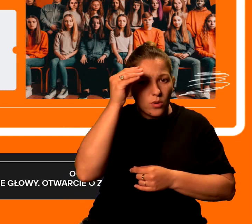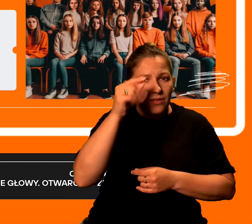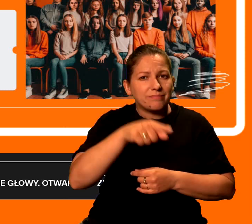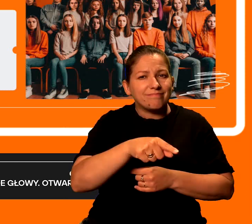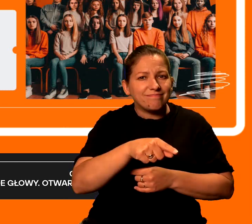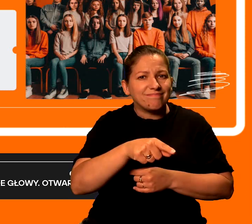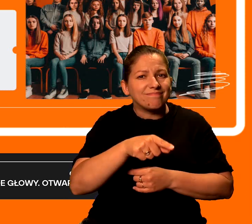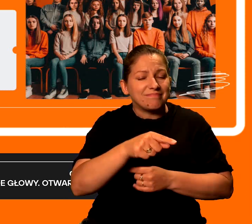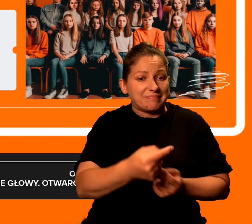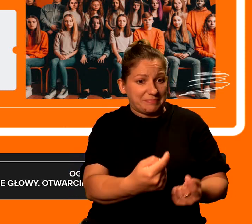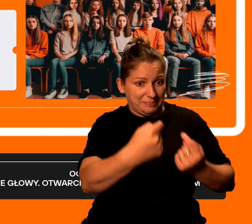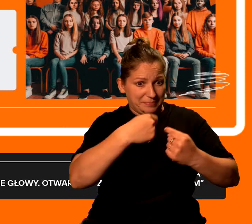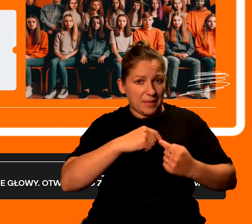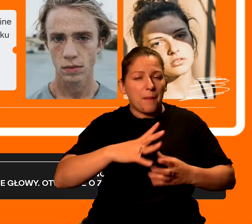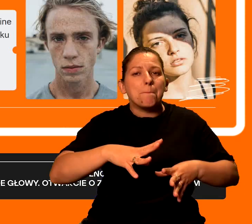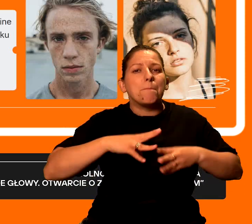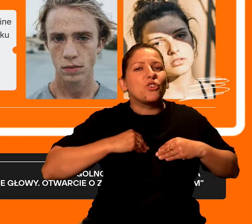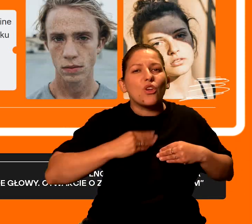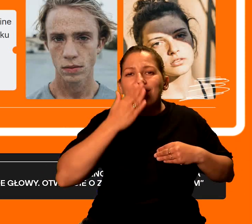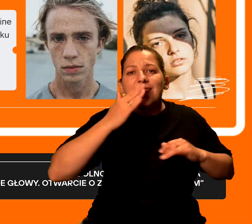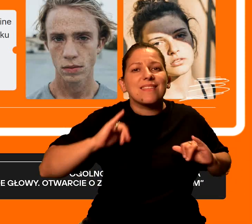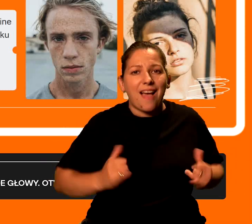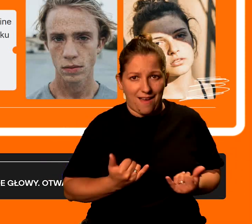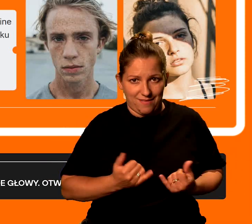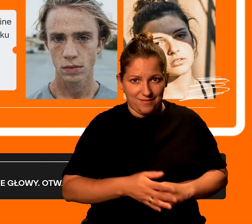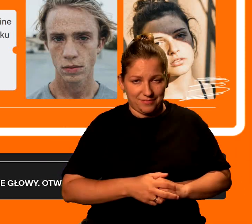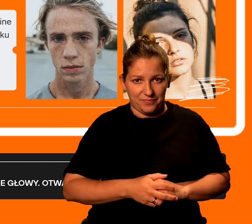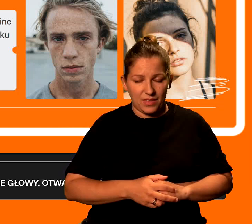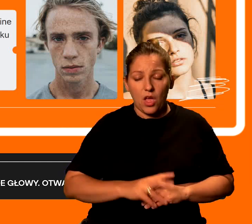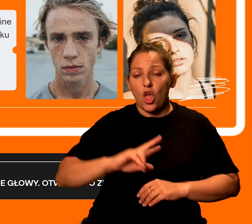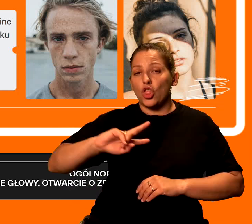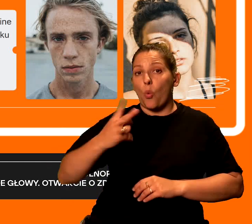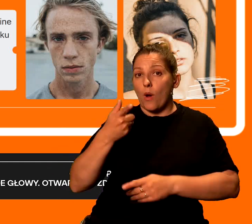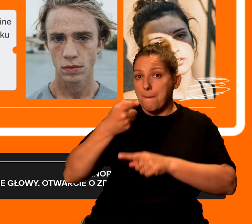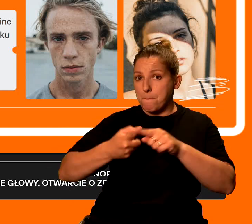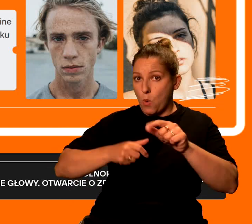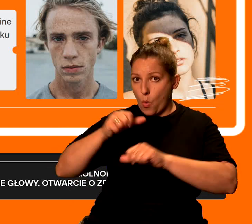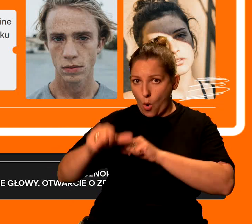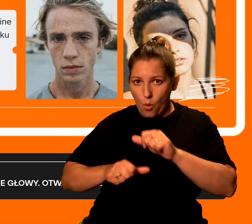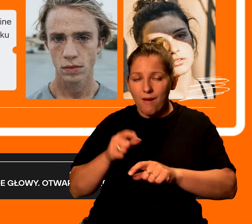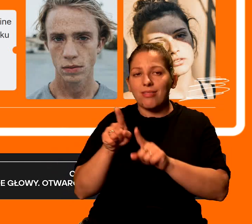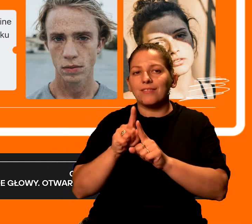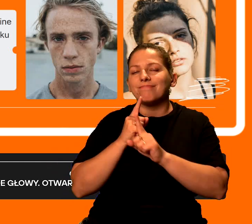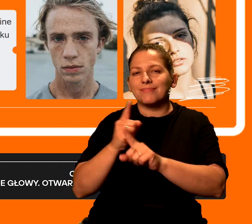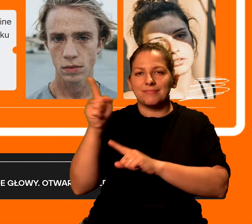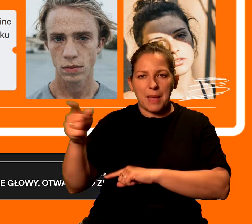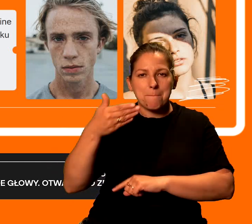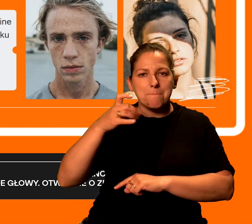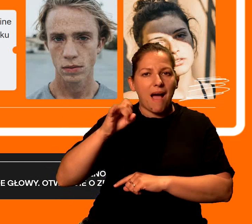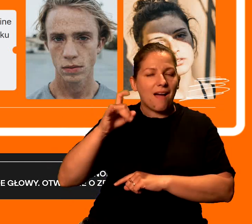z czym przychodzi, przyjąć. Drugie półrocze, zgodnie zresztą z rekomendacją